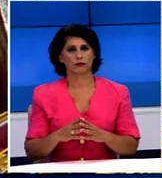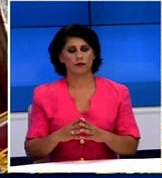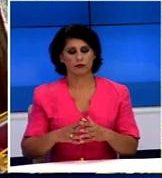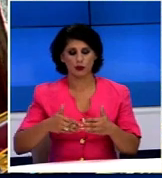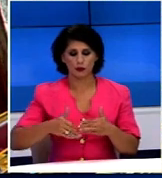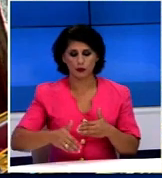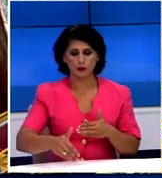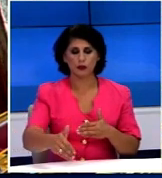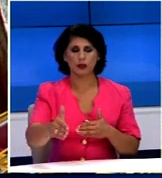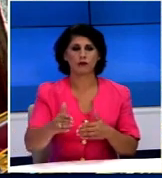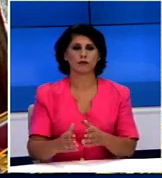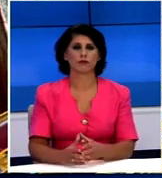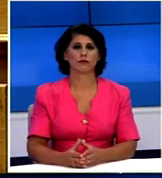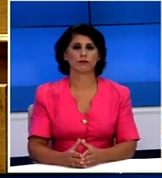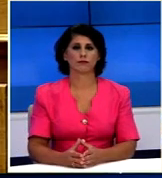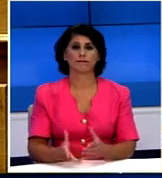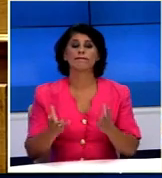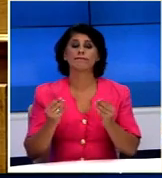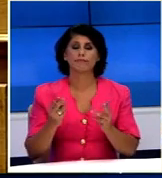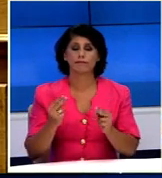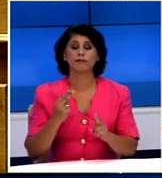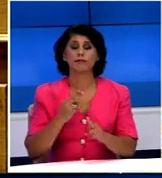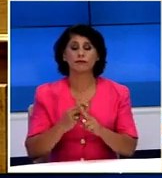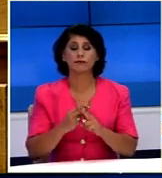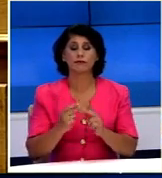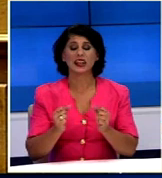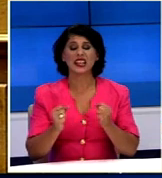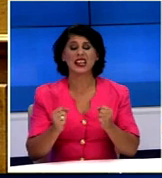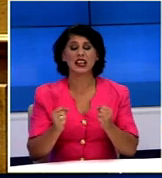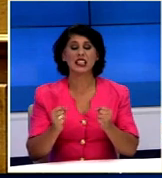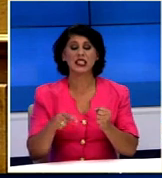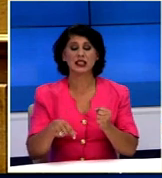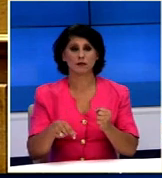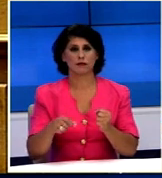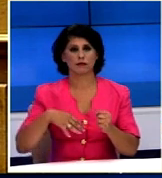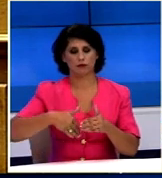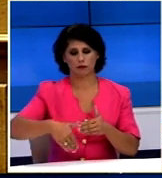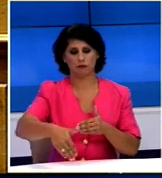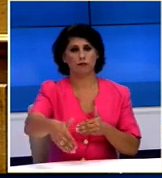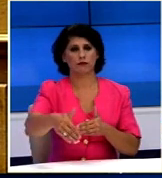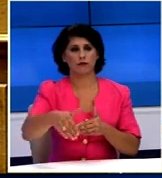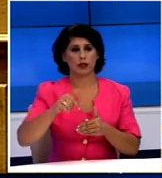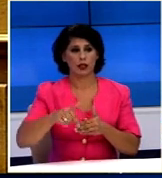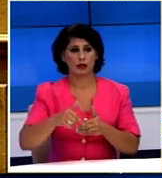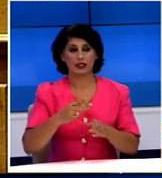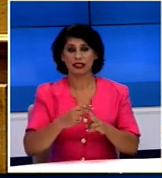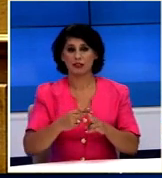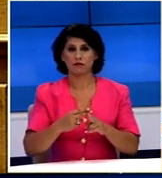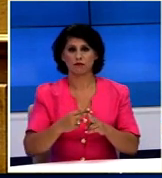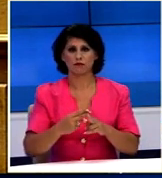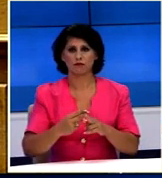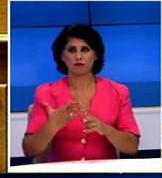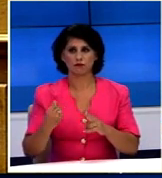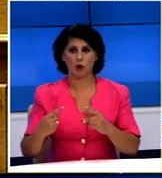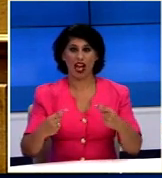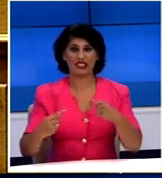διανύουμε μία εξαιρετικά κρίσιμη περίοδο. Μία εξαιρετικά κρίσιμη περίοδο με εντάσεις στην περιοχή.